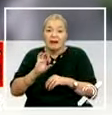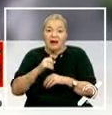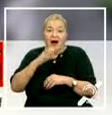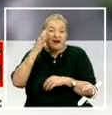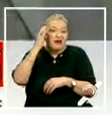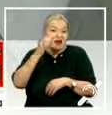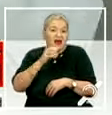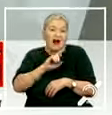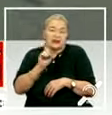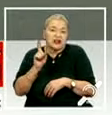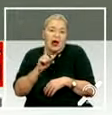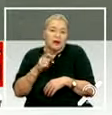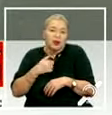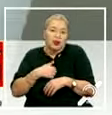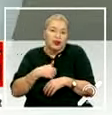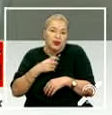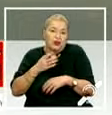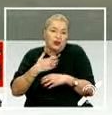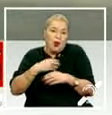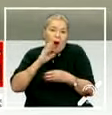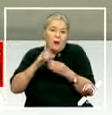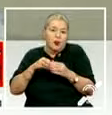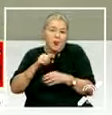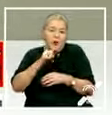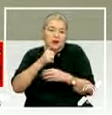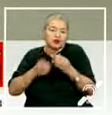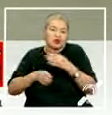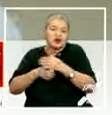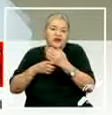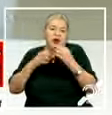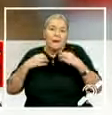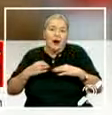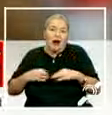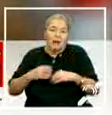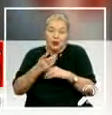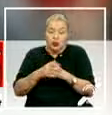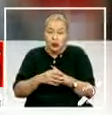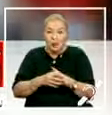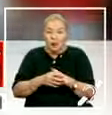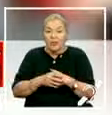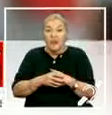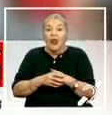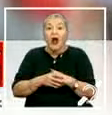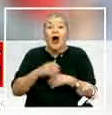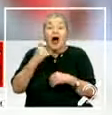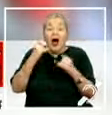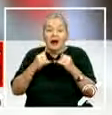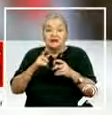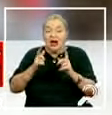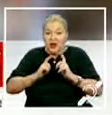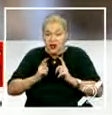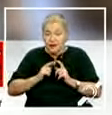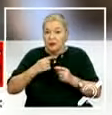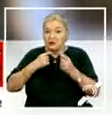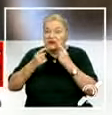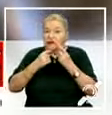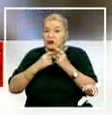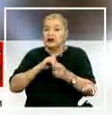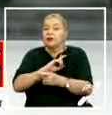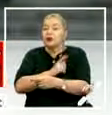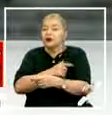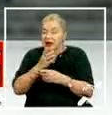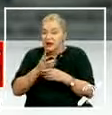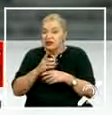nu întrunește deloc susținerea parlamentarilor așa cum am spus astăzi ne așteptăm la dezbaterea prinse